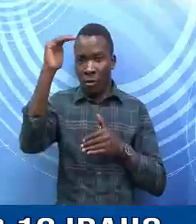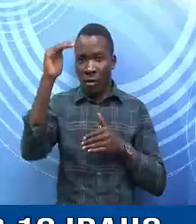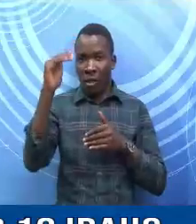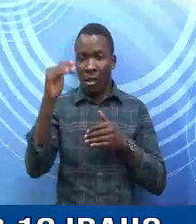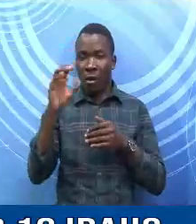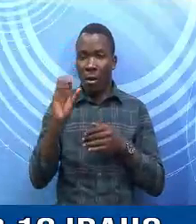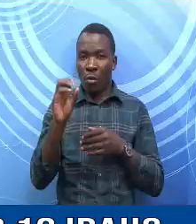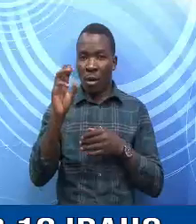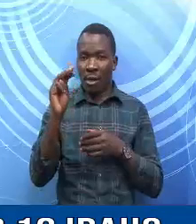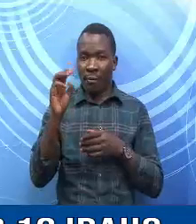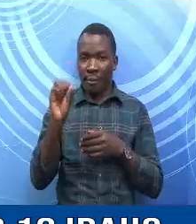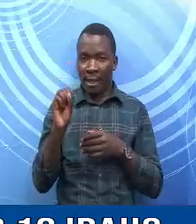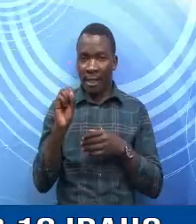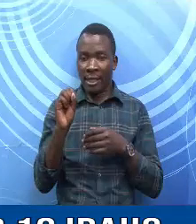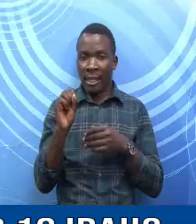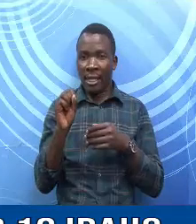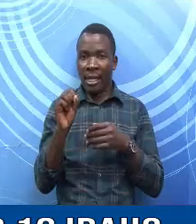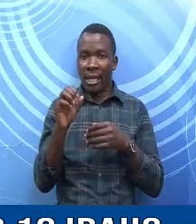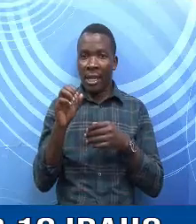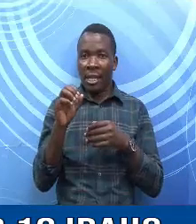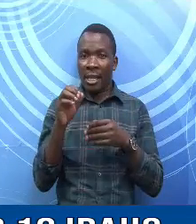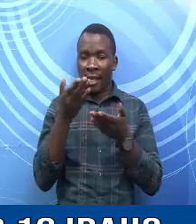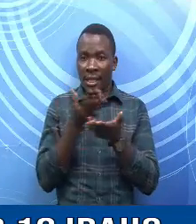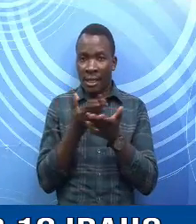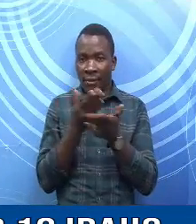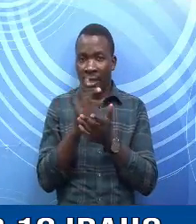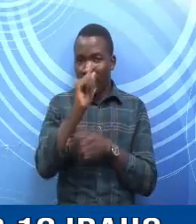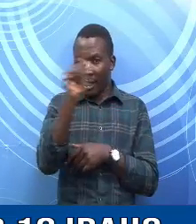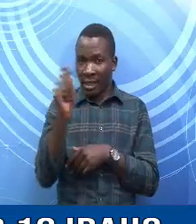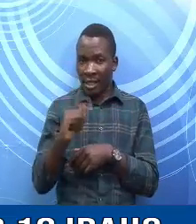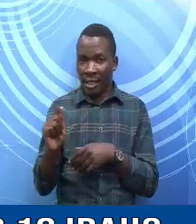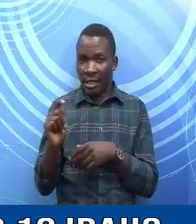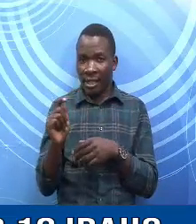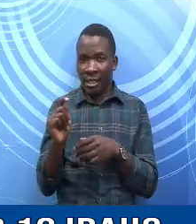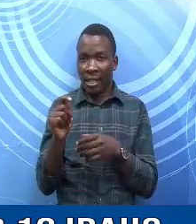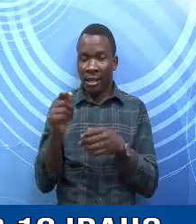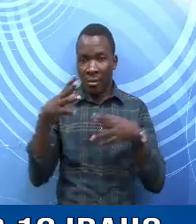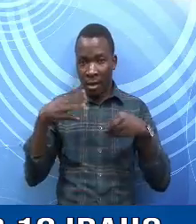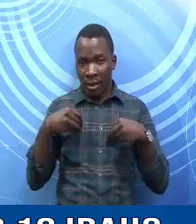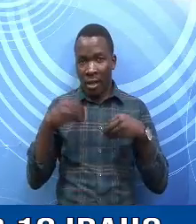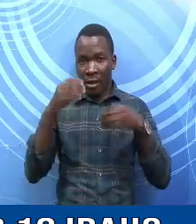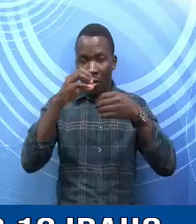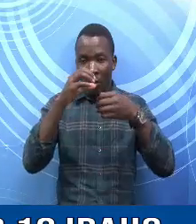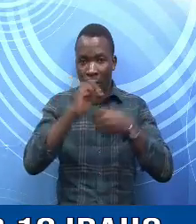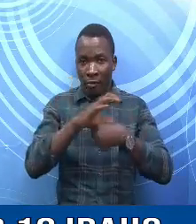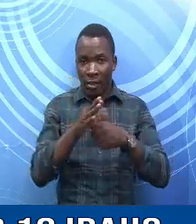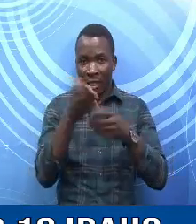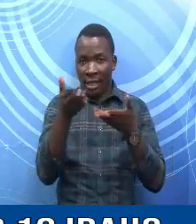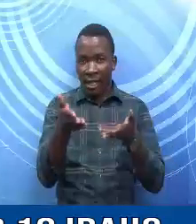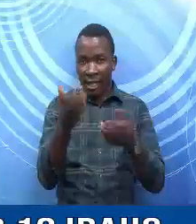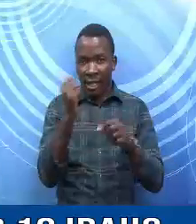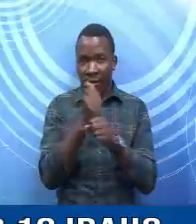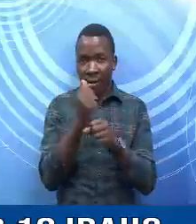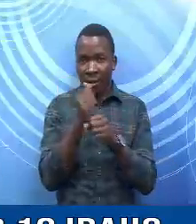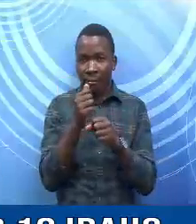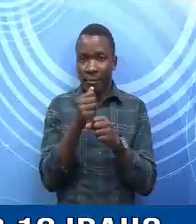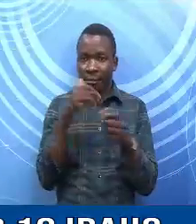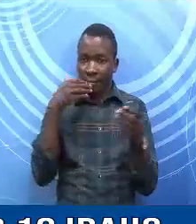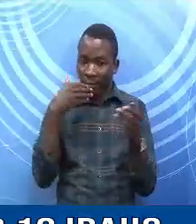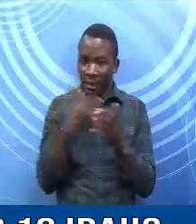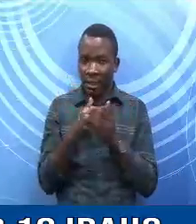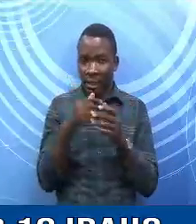Adhanom Ghebreyesus, ubwo yasabye Tanzania ko yakomera ku kibazo cya COVID gihari, ikabikora ku neza y'abaturage bayo, ku neza y'ibihugu bituranye nayo,